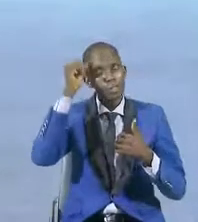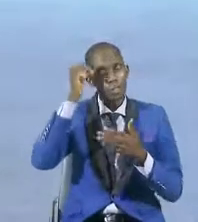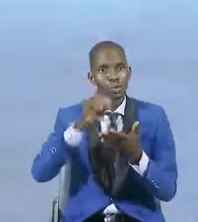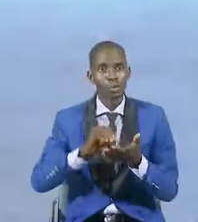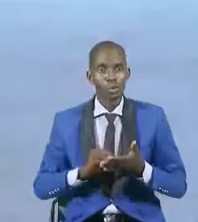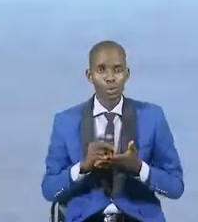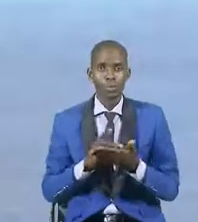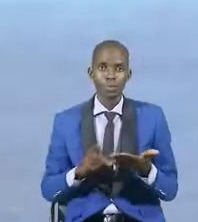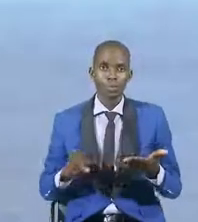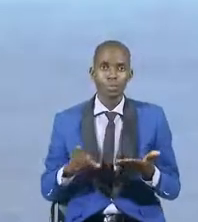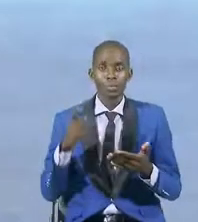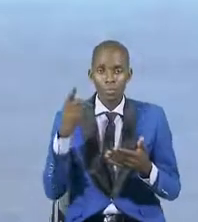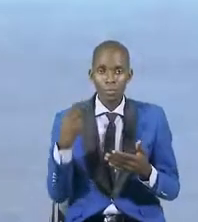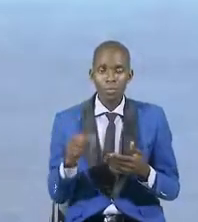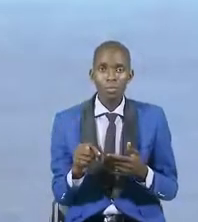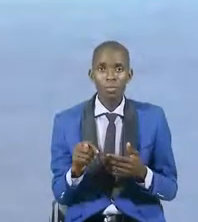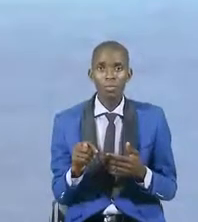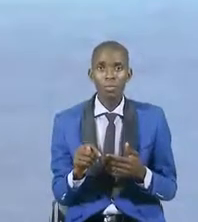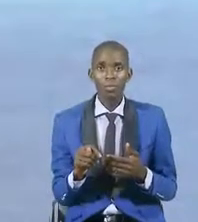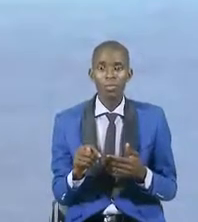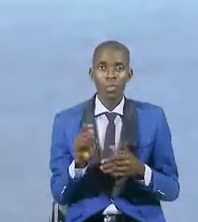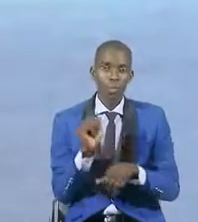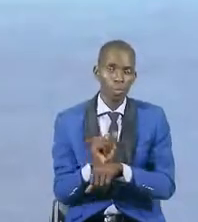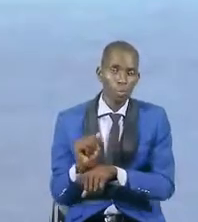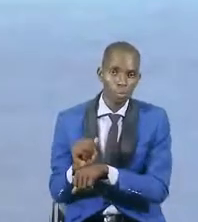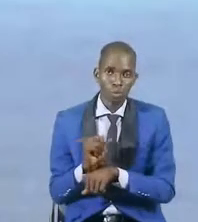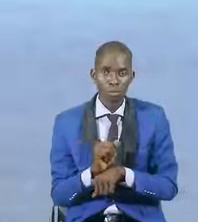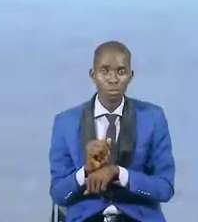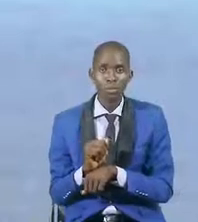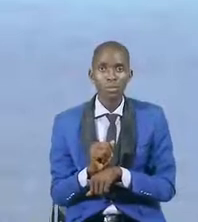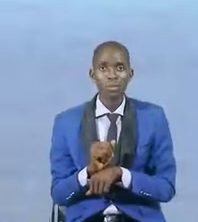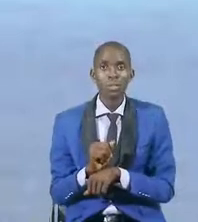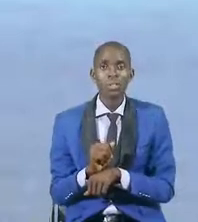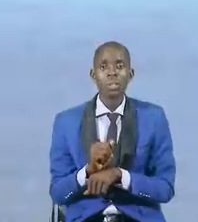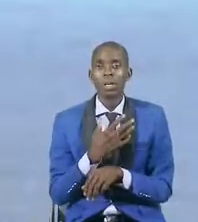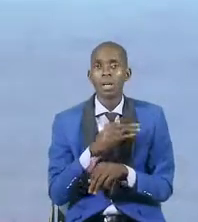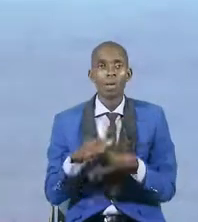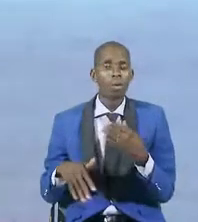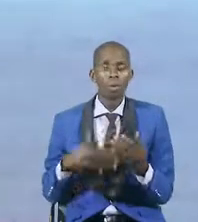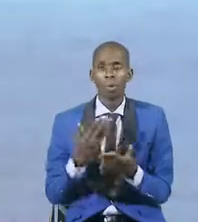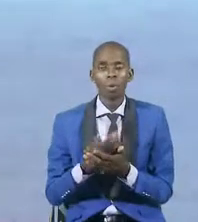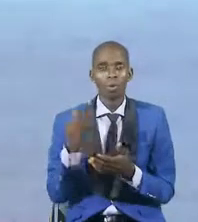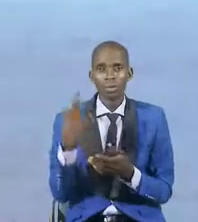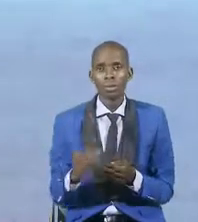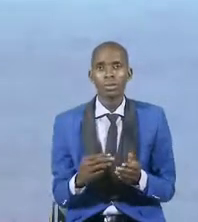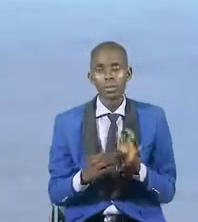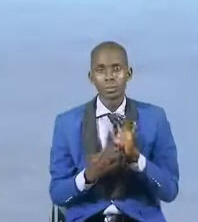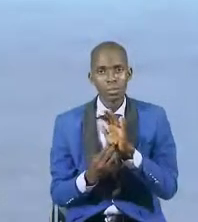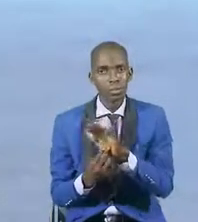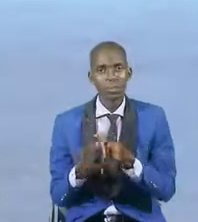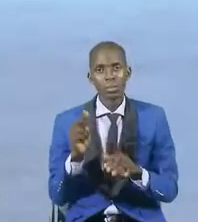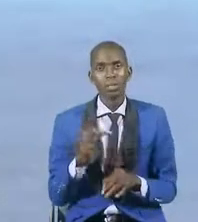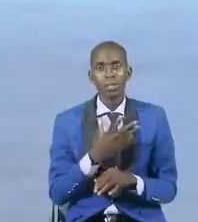rôle. Et l'administration, l'opération et toutes les